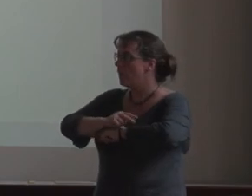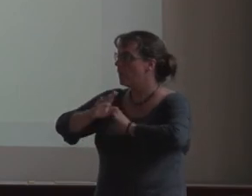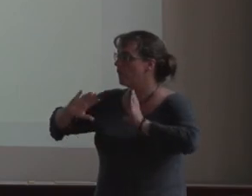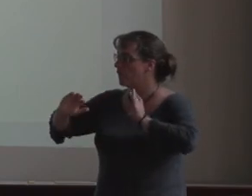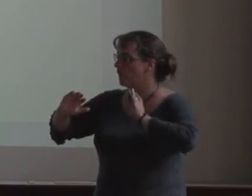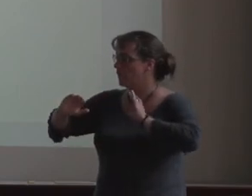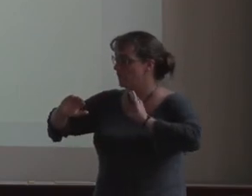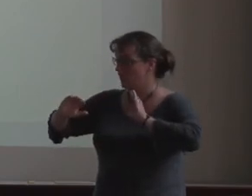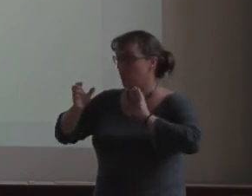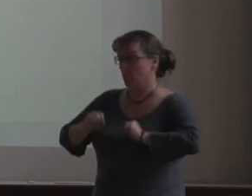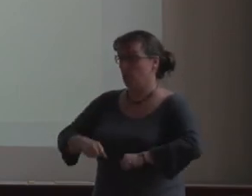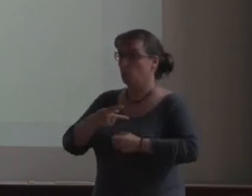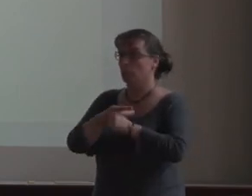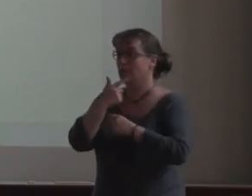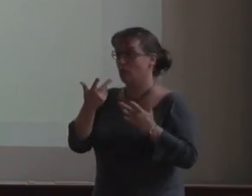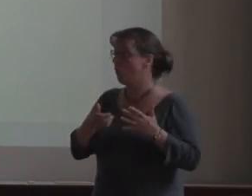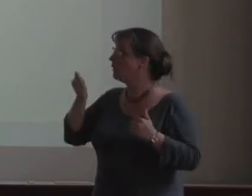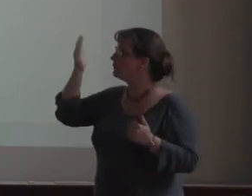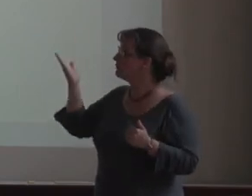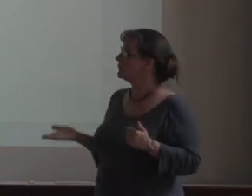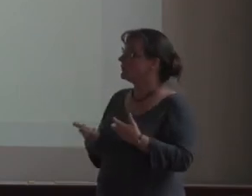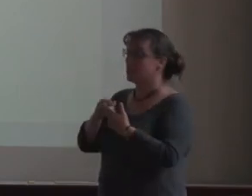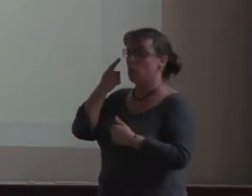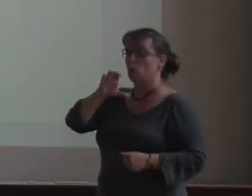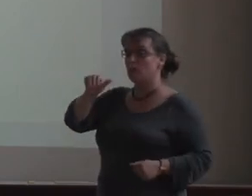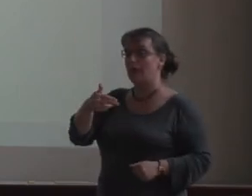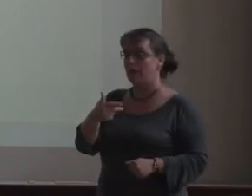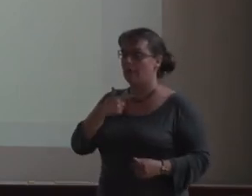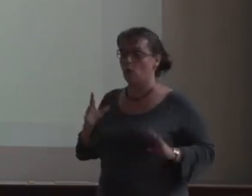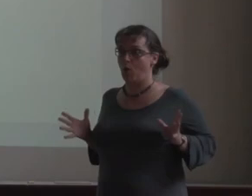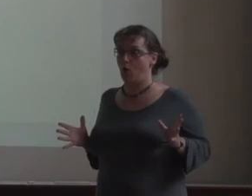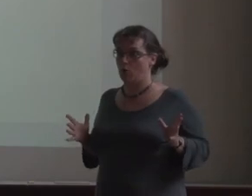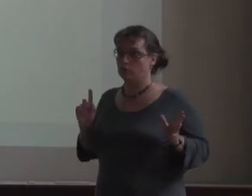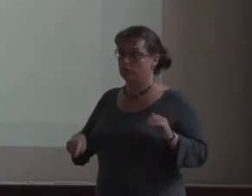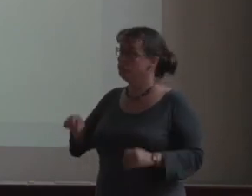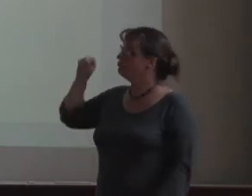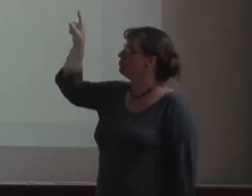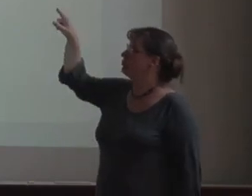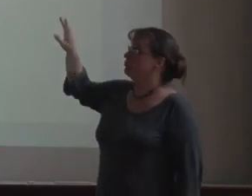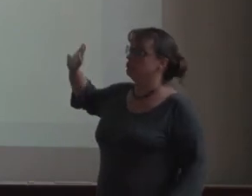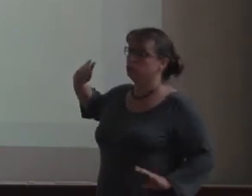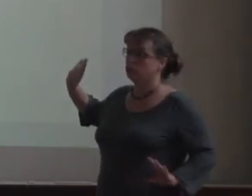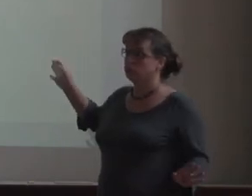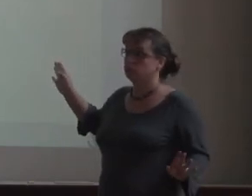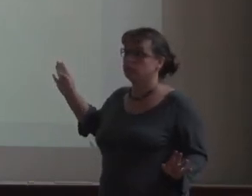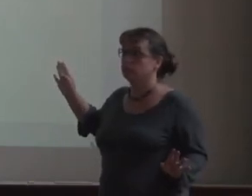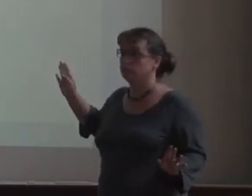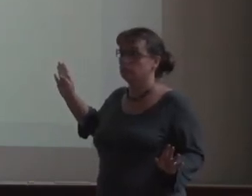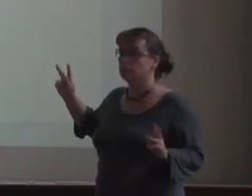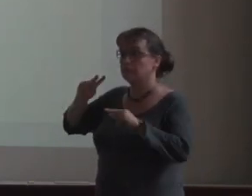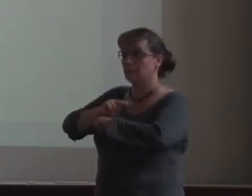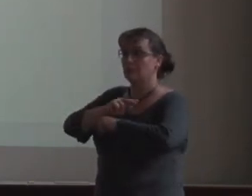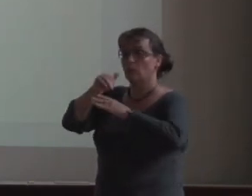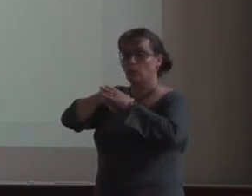voilà ce qui est à notre disposition. Donc pour le CAN, alors là c'est très facile, on utilise le module socket de Python. Il y a même dans la